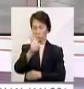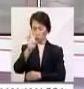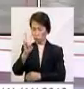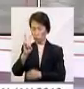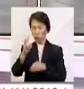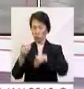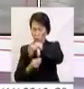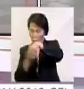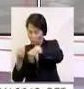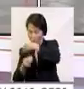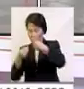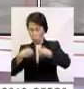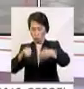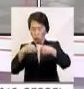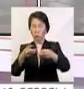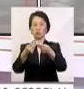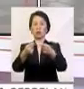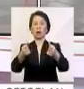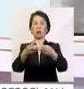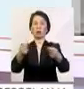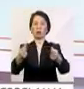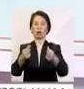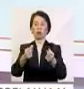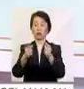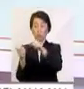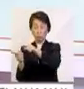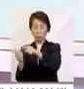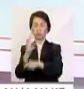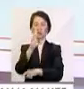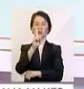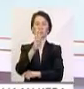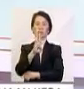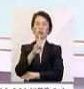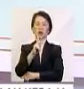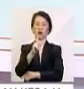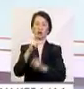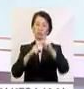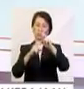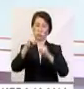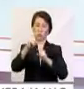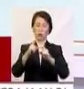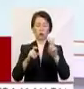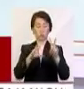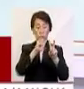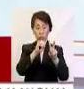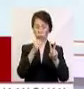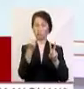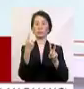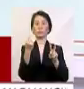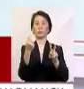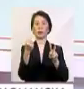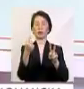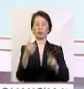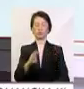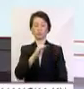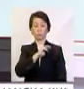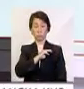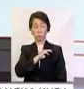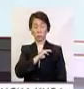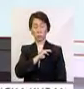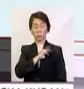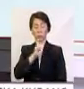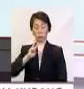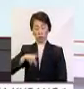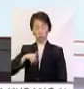97 transaksi penjualan tanah oleh Dewan Bandaraya Kuala Lumpur DBKL sejak 2011. Jelas Menterinya Khalid Abdul